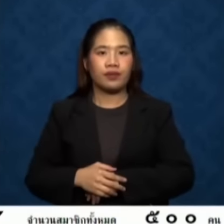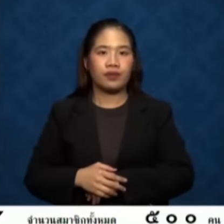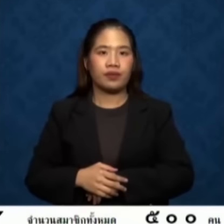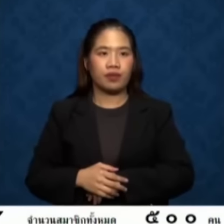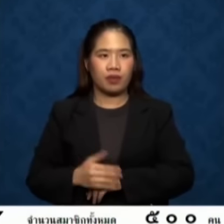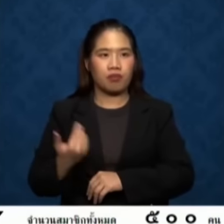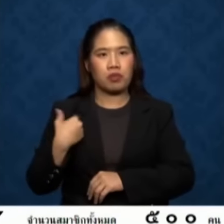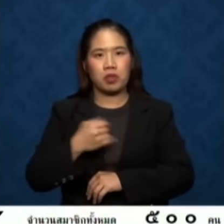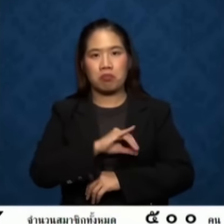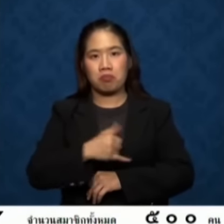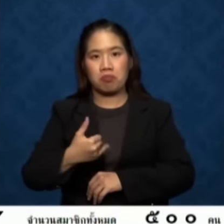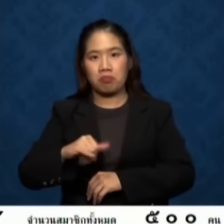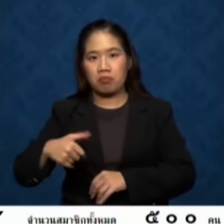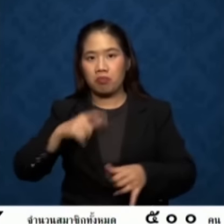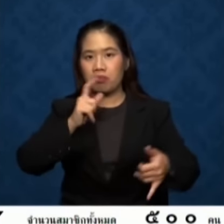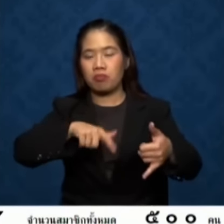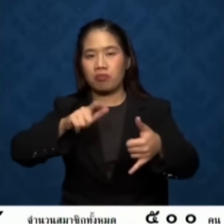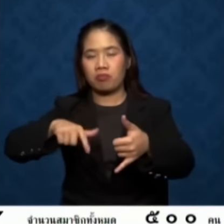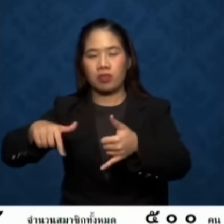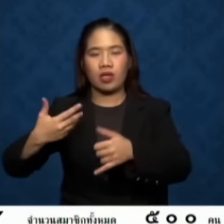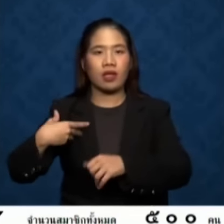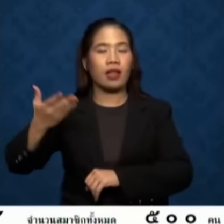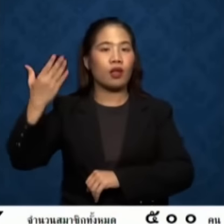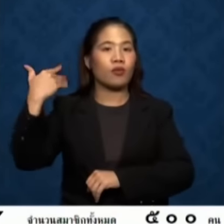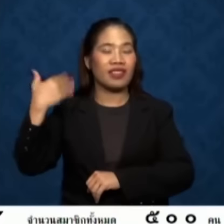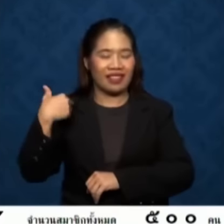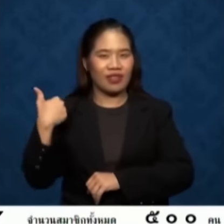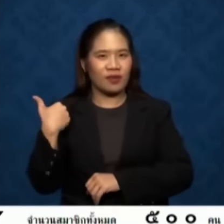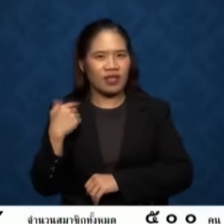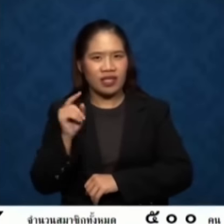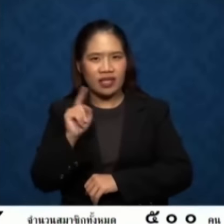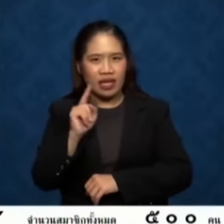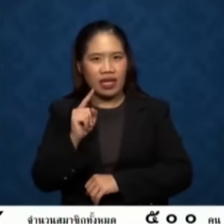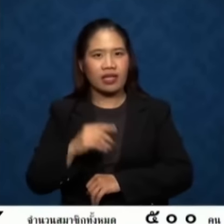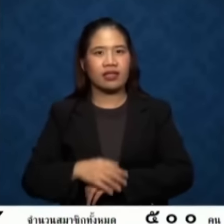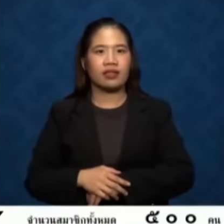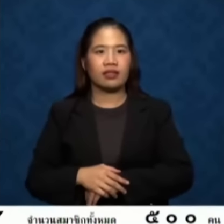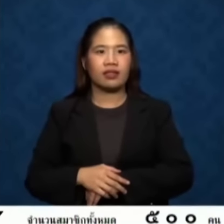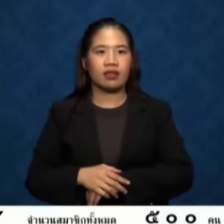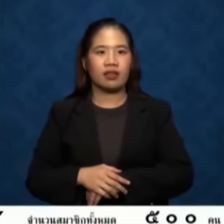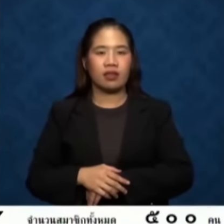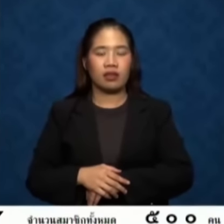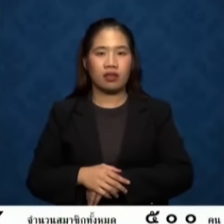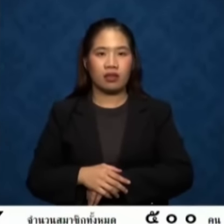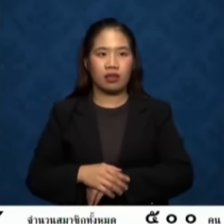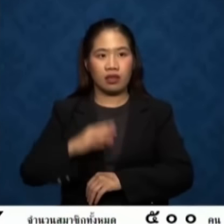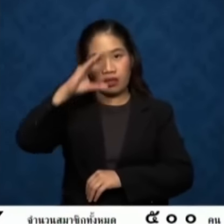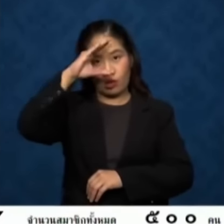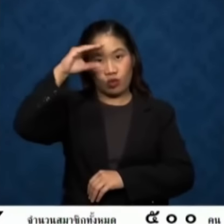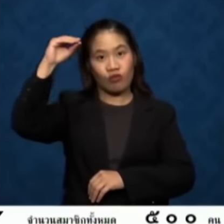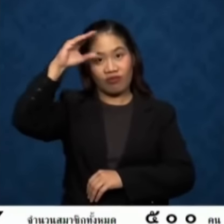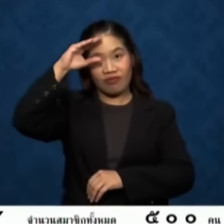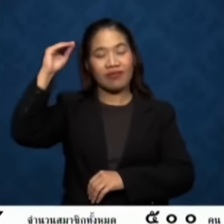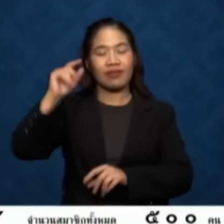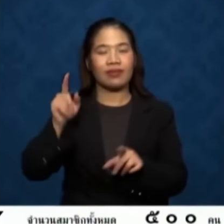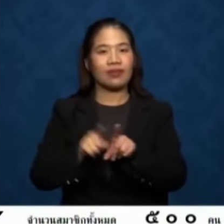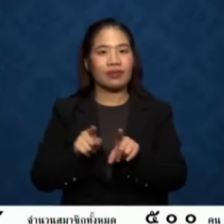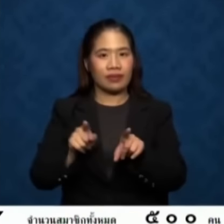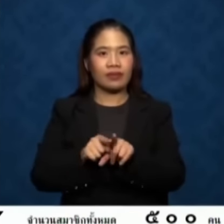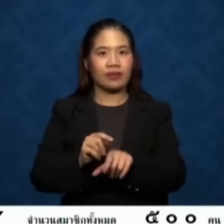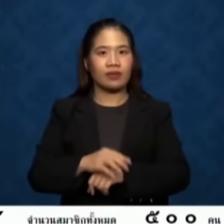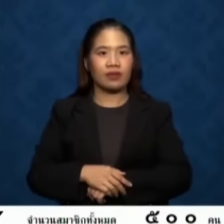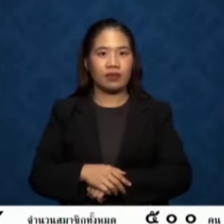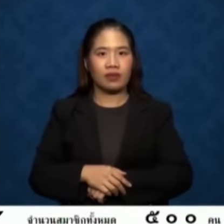างส่วนนะฮะแล้วเมื่อสักครู่ก็ด้วยความเคารพท่านอดีตนายกชวนนะครับซึ่ง